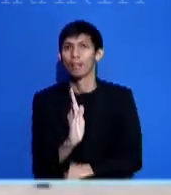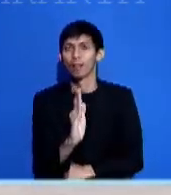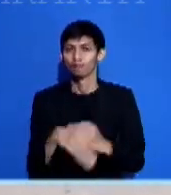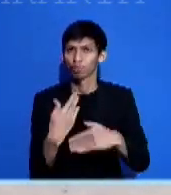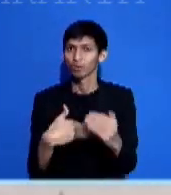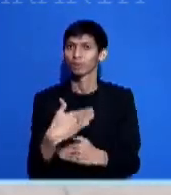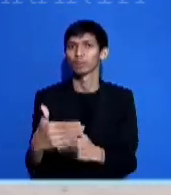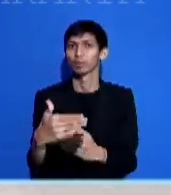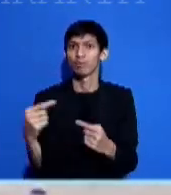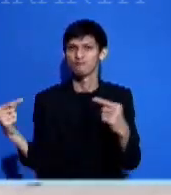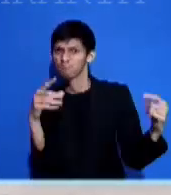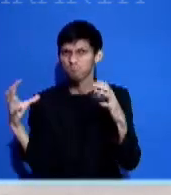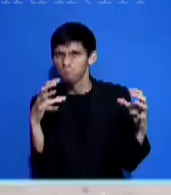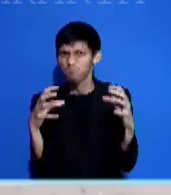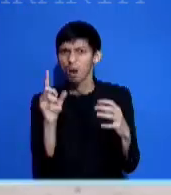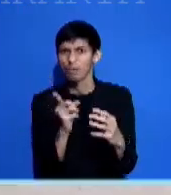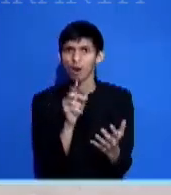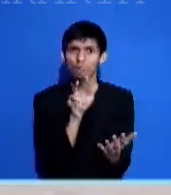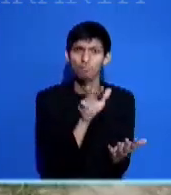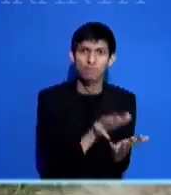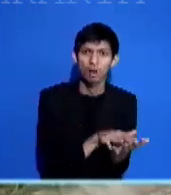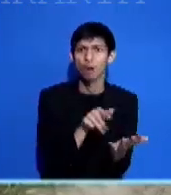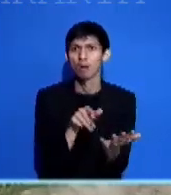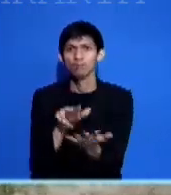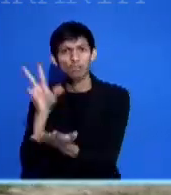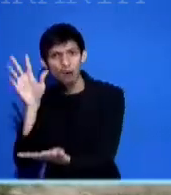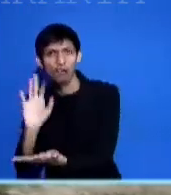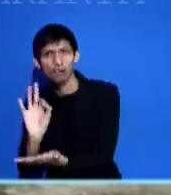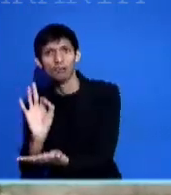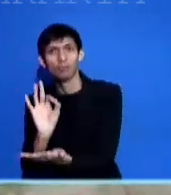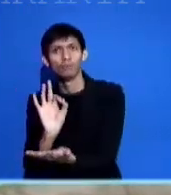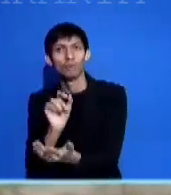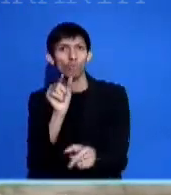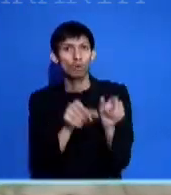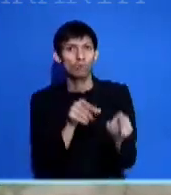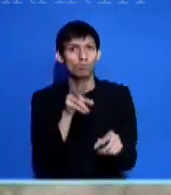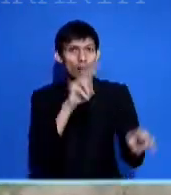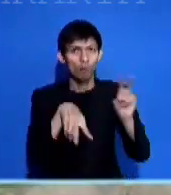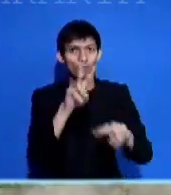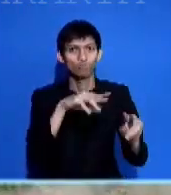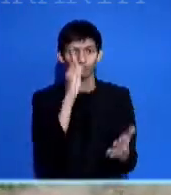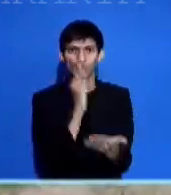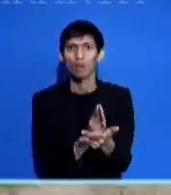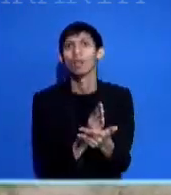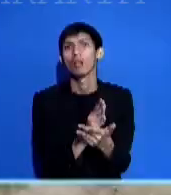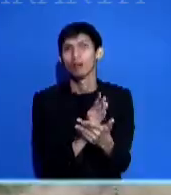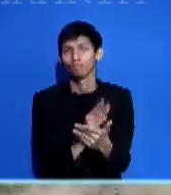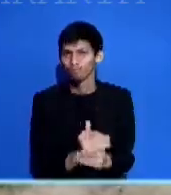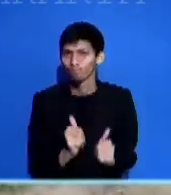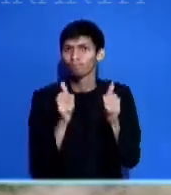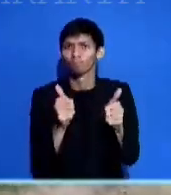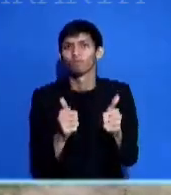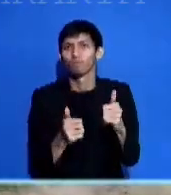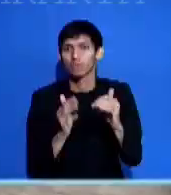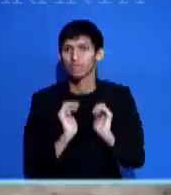perdebatan keabsahan suara terjadi di lapangan, maka pengawas pemilu di TPS harus siap menjadi penentu. Pengawas TPS harus